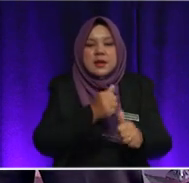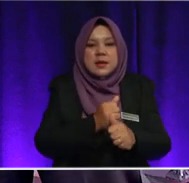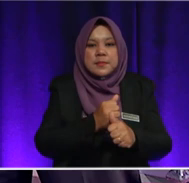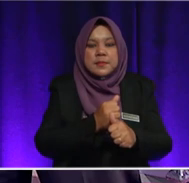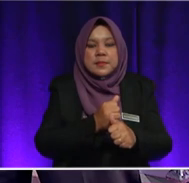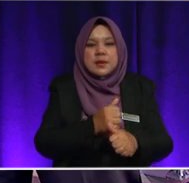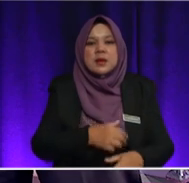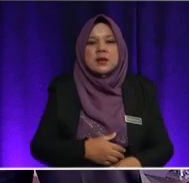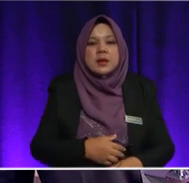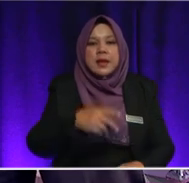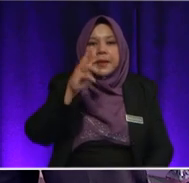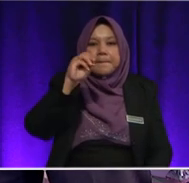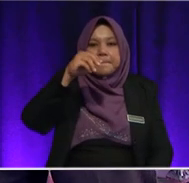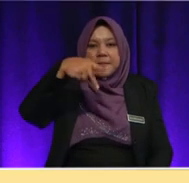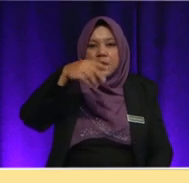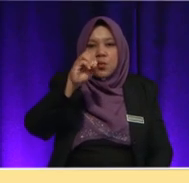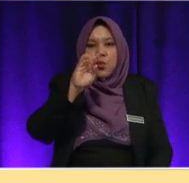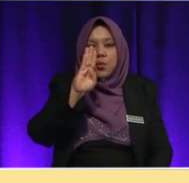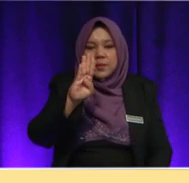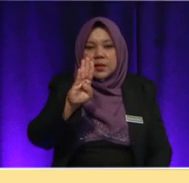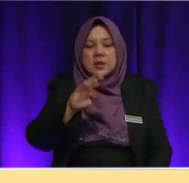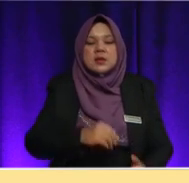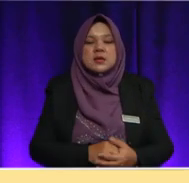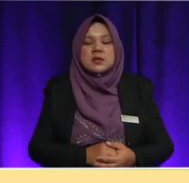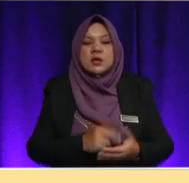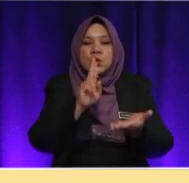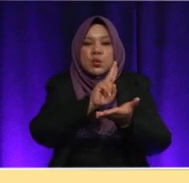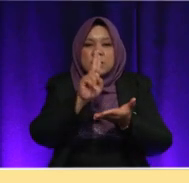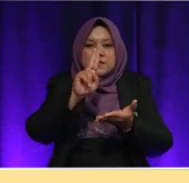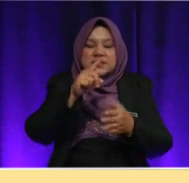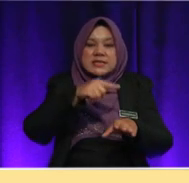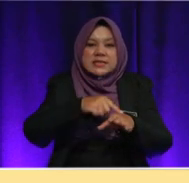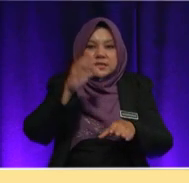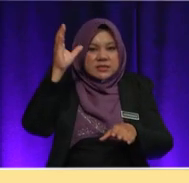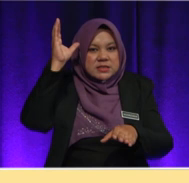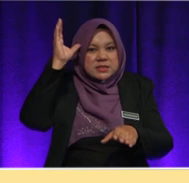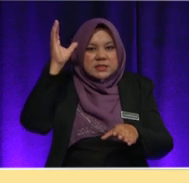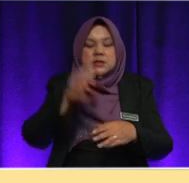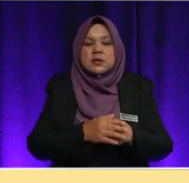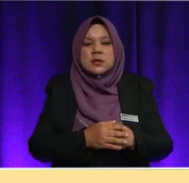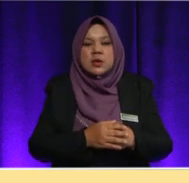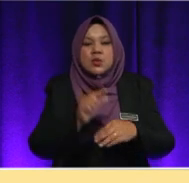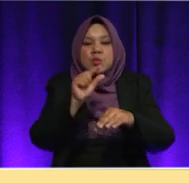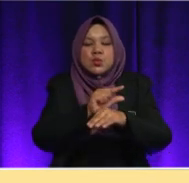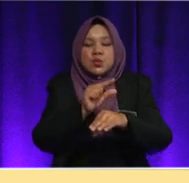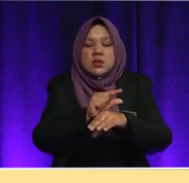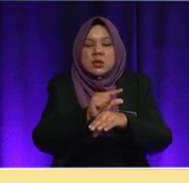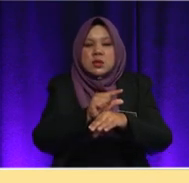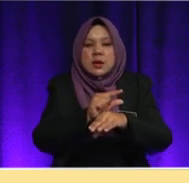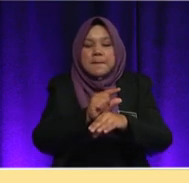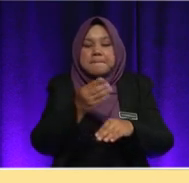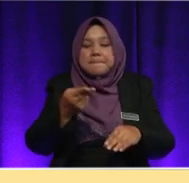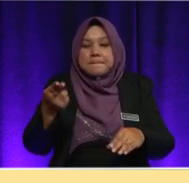minyak sawit malaysia MP4 Cina menjalankan penyelidikan untuk menghasilkan bahan